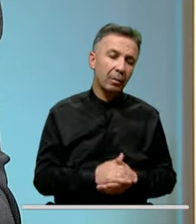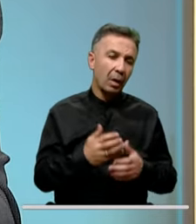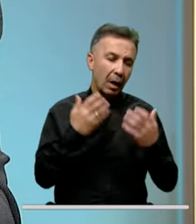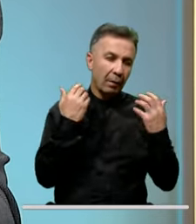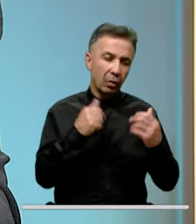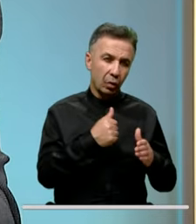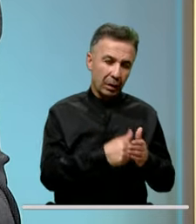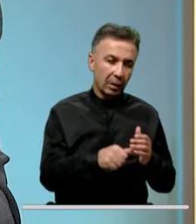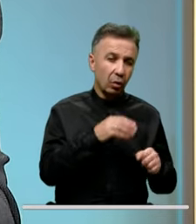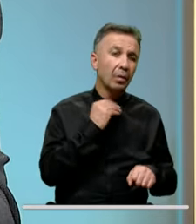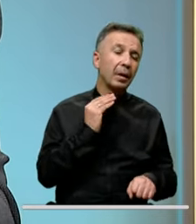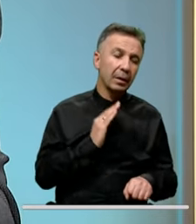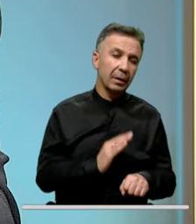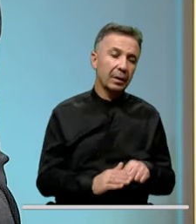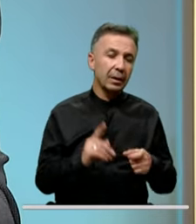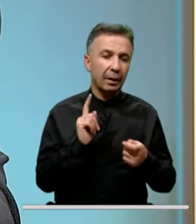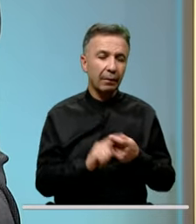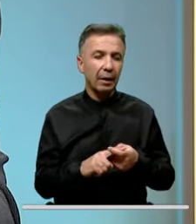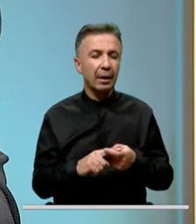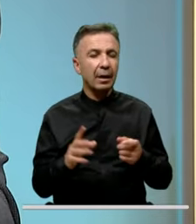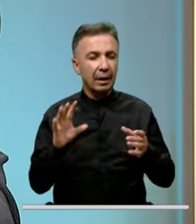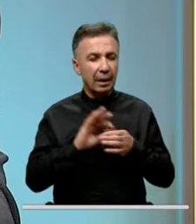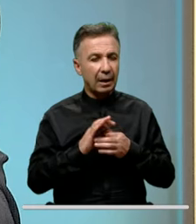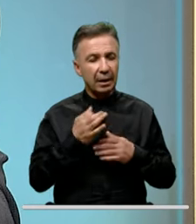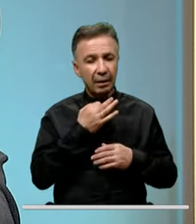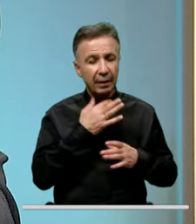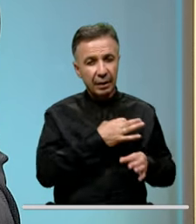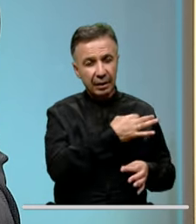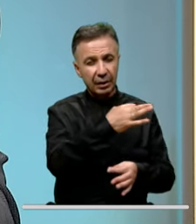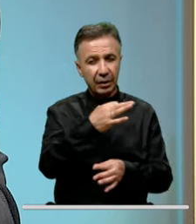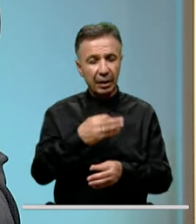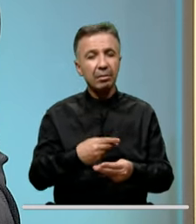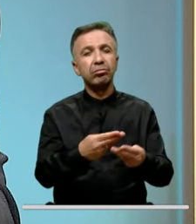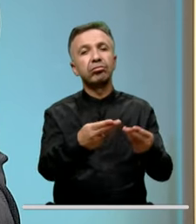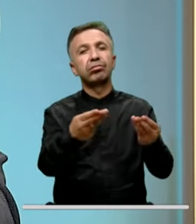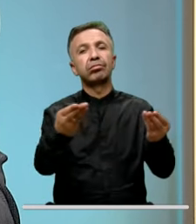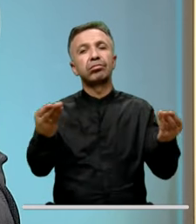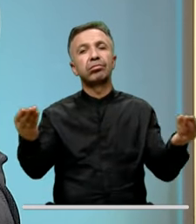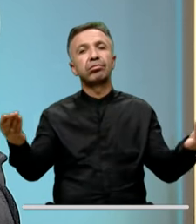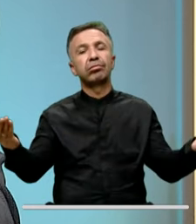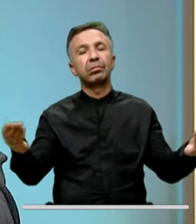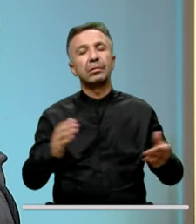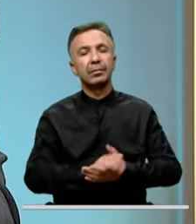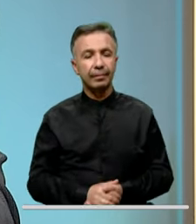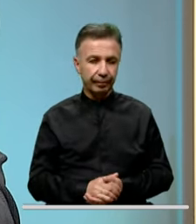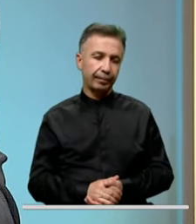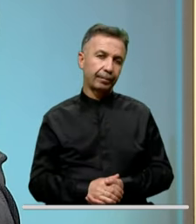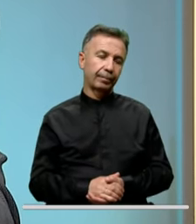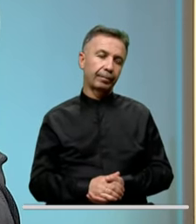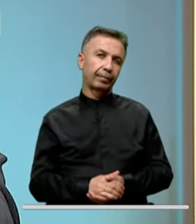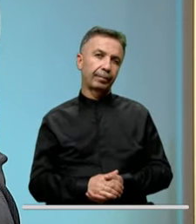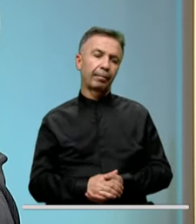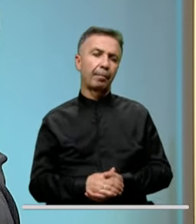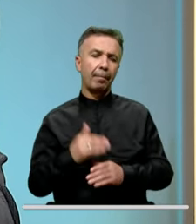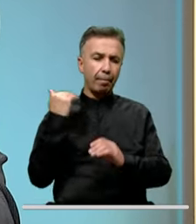hayvan şu tarihte kesildi ve ilgili ihtiyaç sahibi yerlere kurban bağışınız ulaştırıldı diye